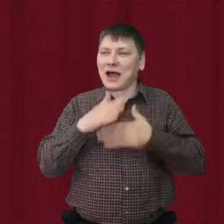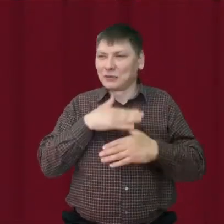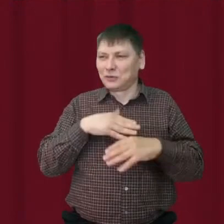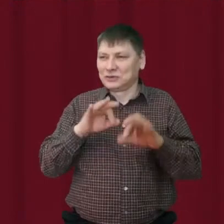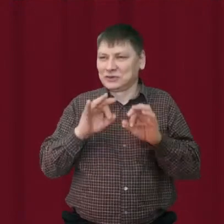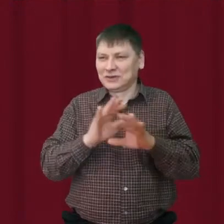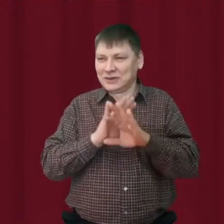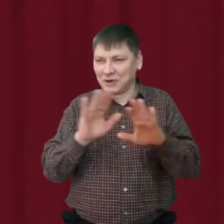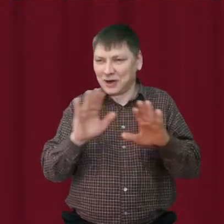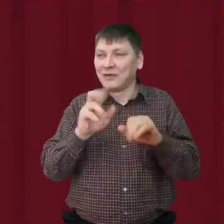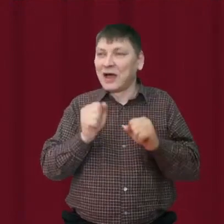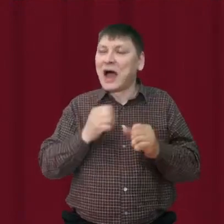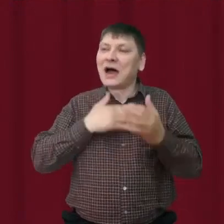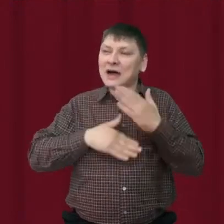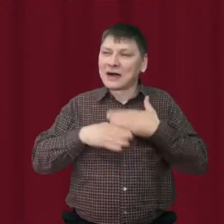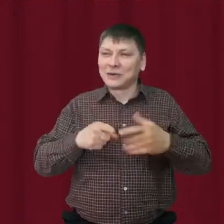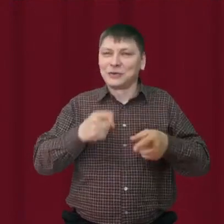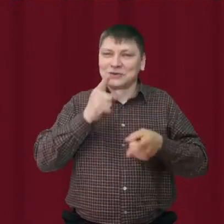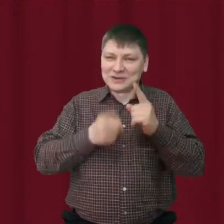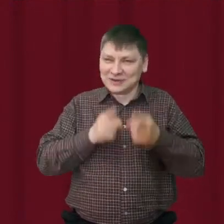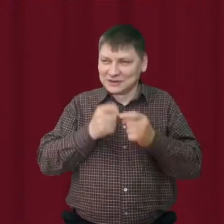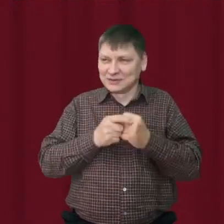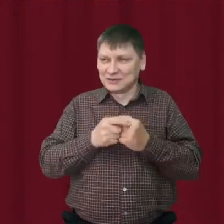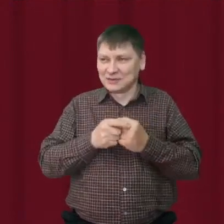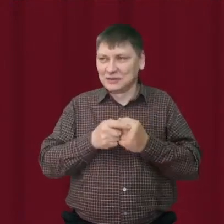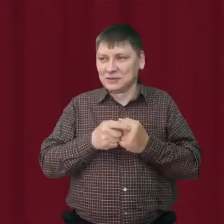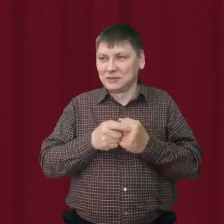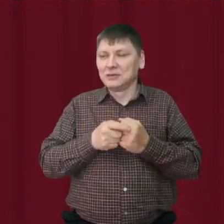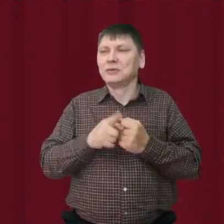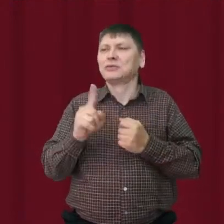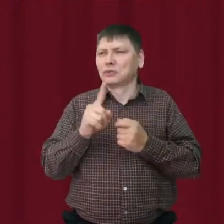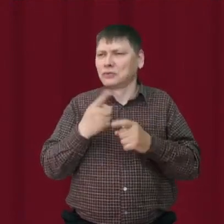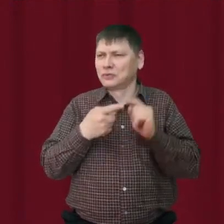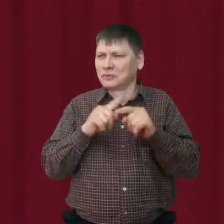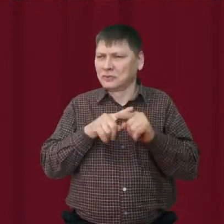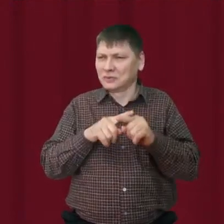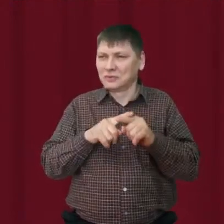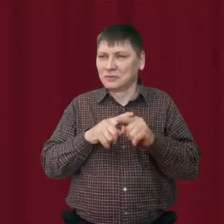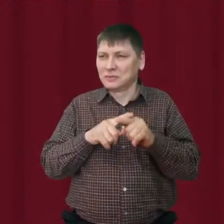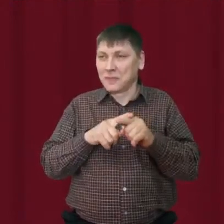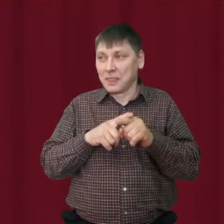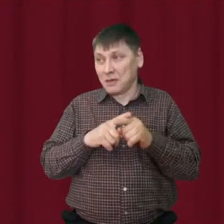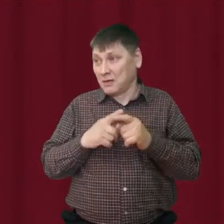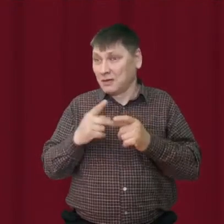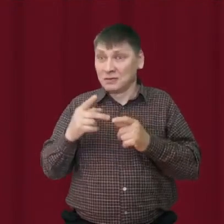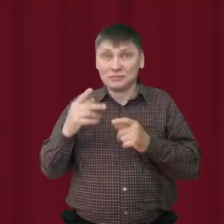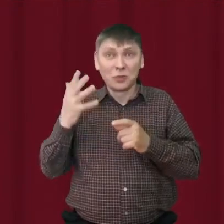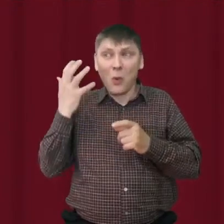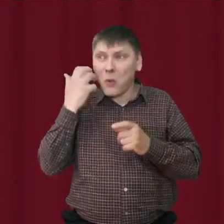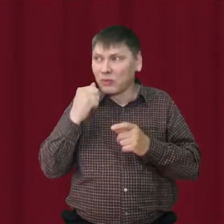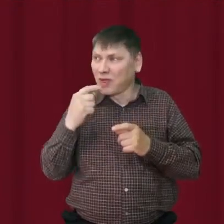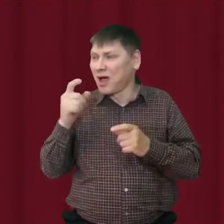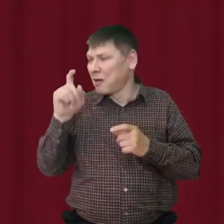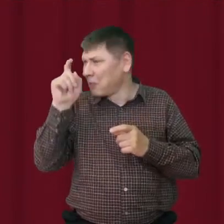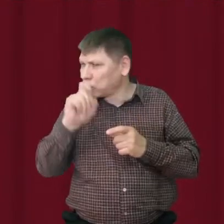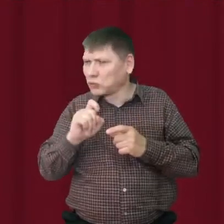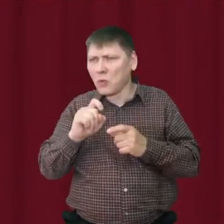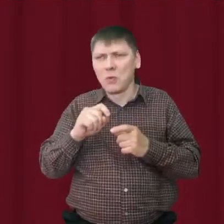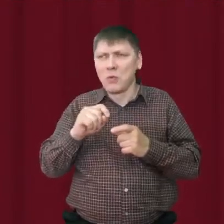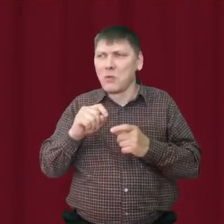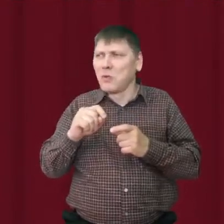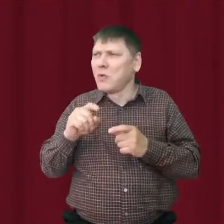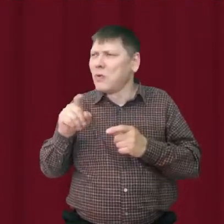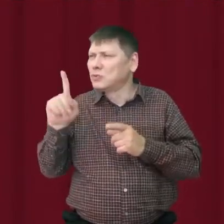сорадуется истине. Истинная любовь находит особую радость в том, когда истина провозглашается, когда